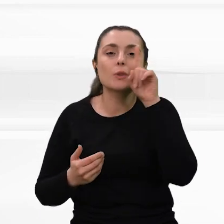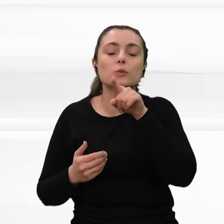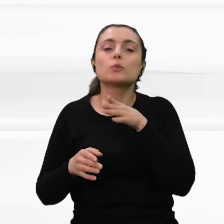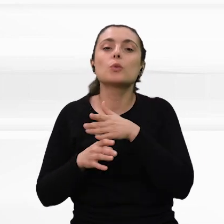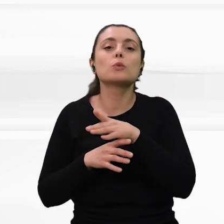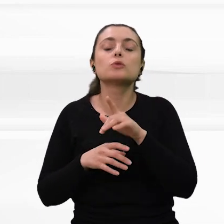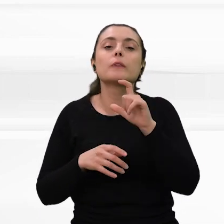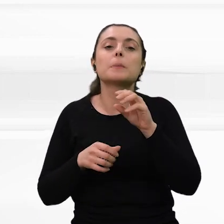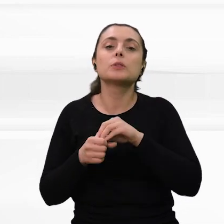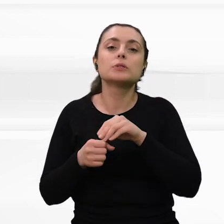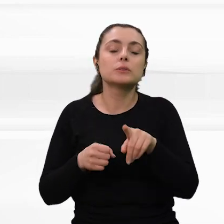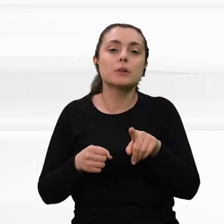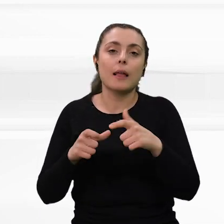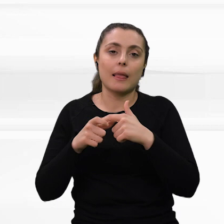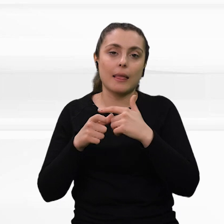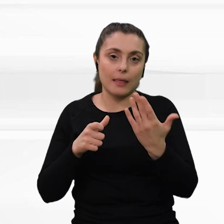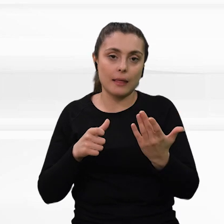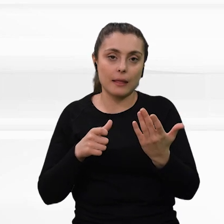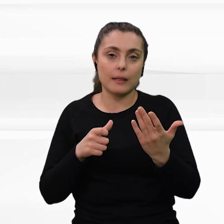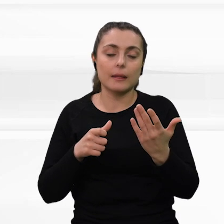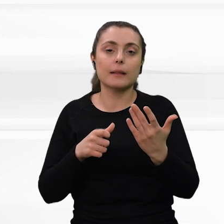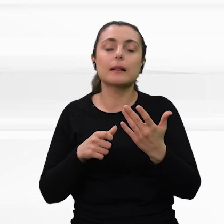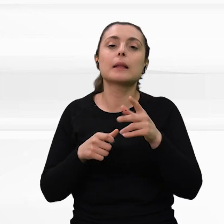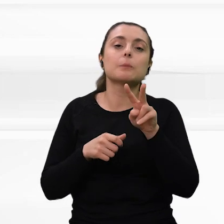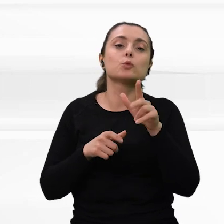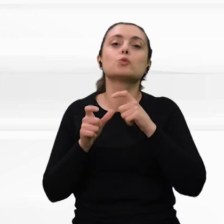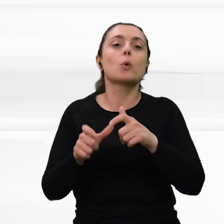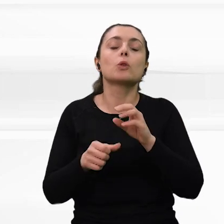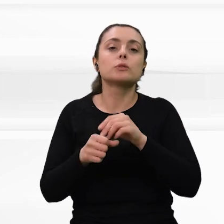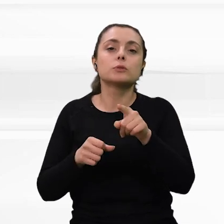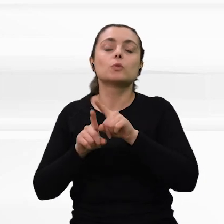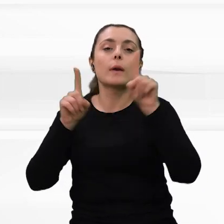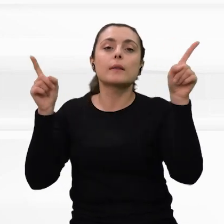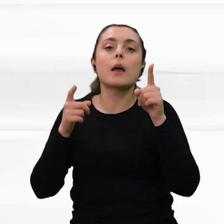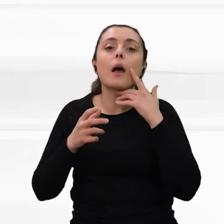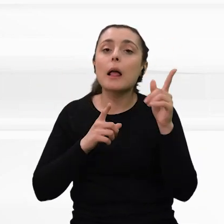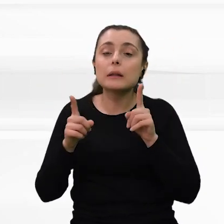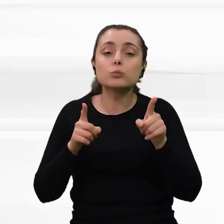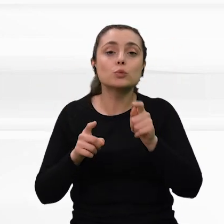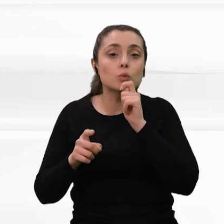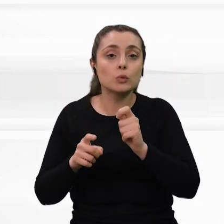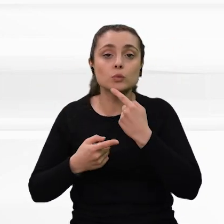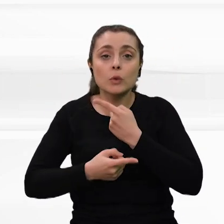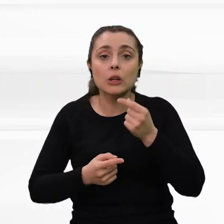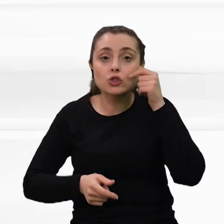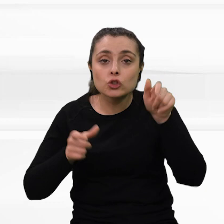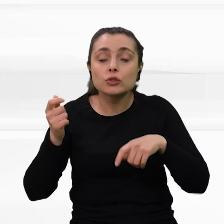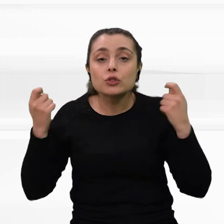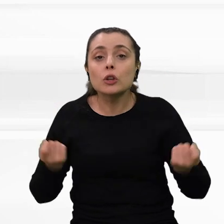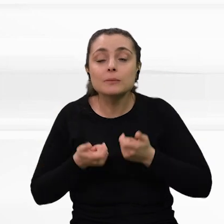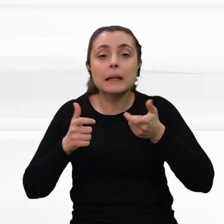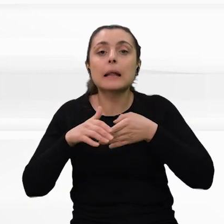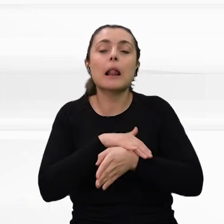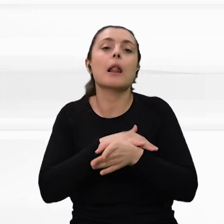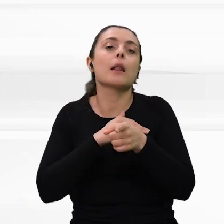Dolayısıyla doğru seçeneğimiz edilir bir 3. soru yukarıdakilerden hangileri bu sözleri söyleyen kişinin